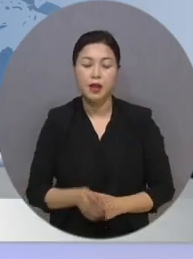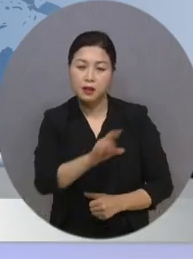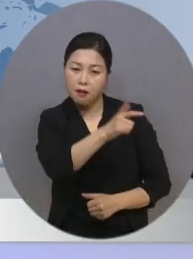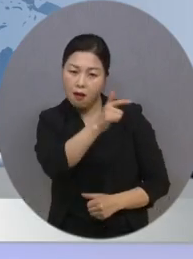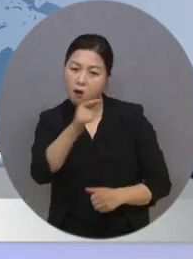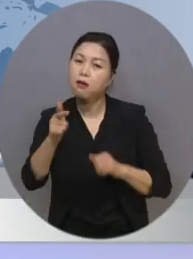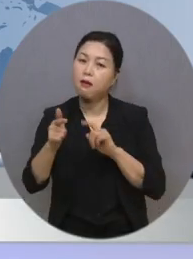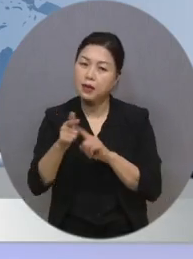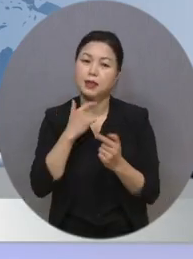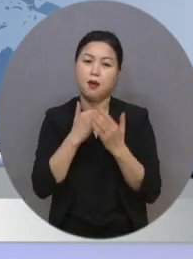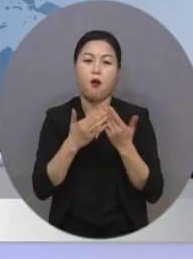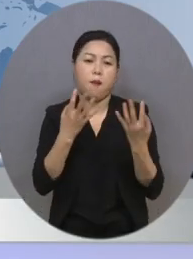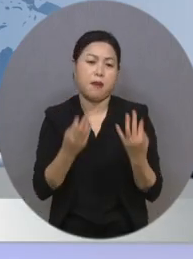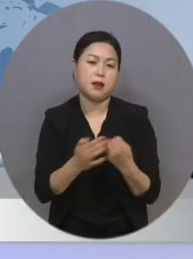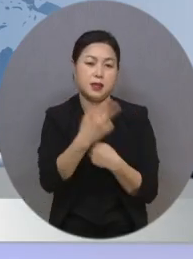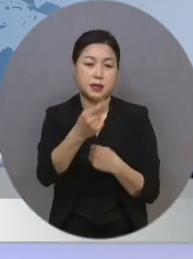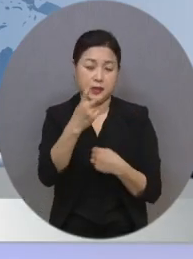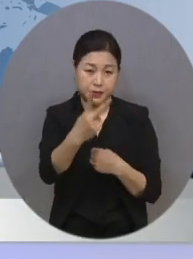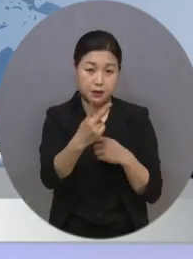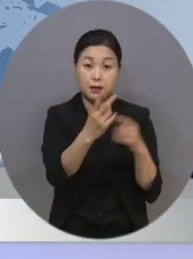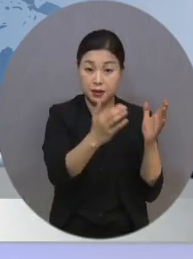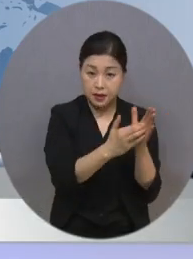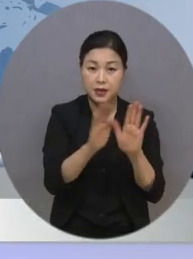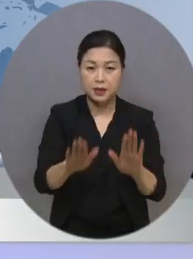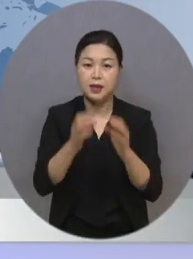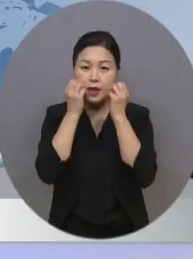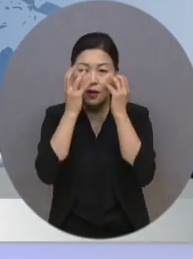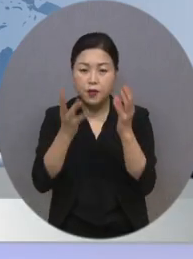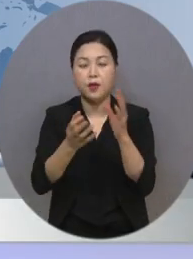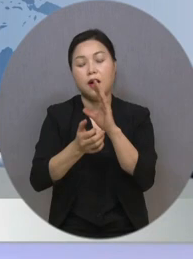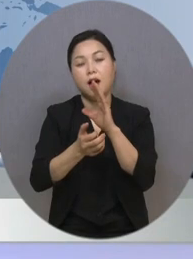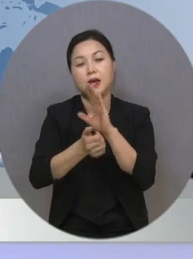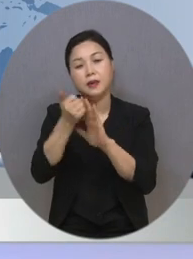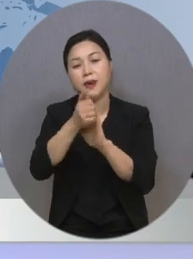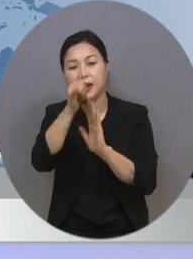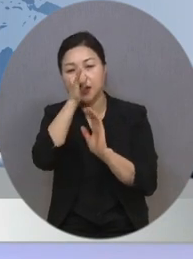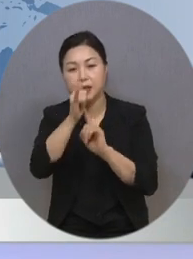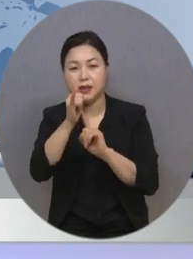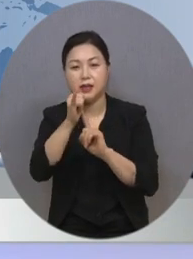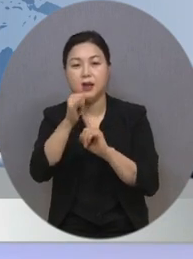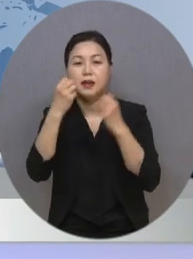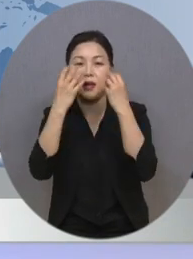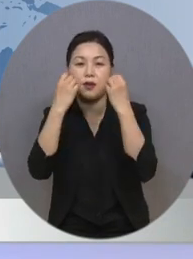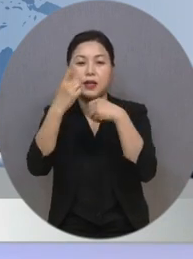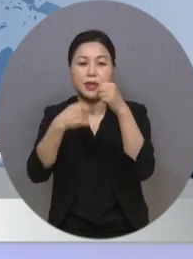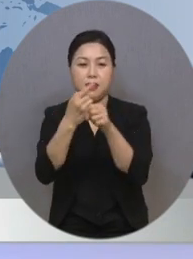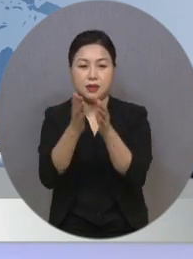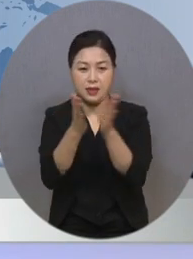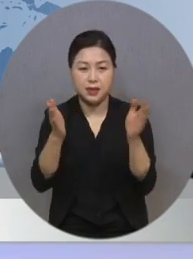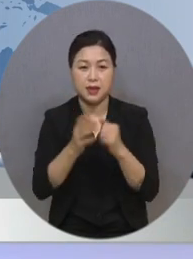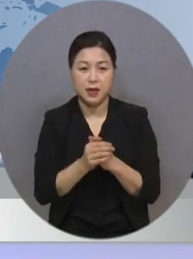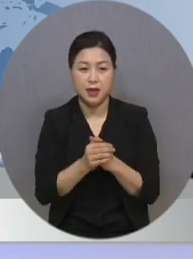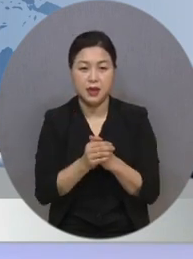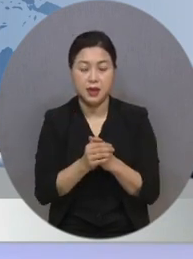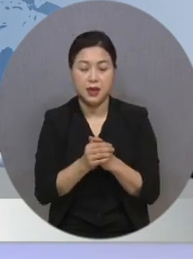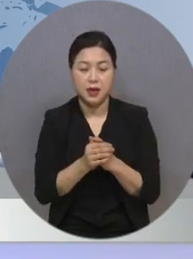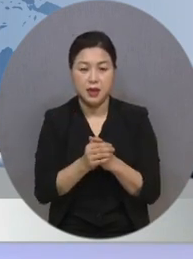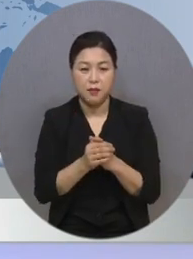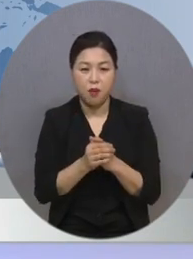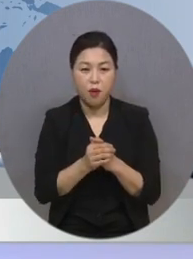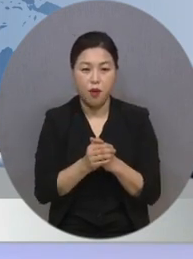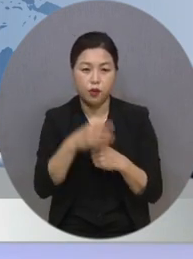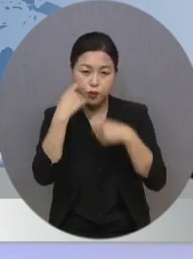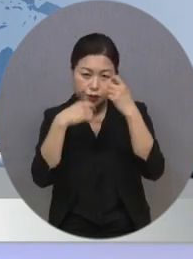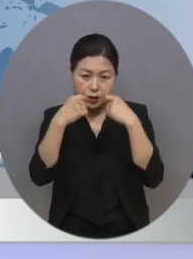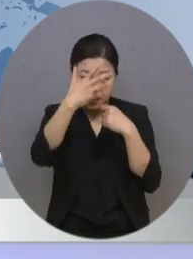다사다난했던 2022년이 마무리되고 새롭고 희망찬 새해가 시작됩니다. 한 해를 돌아보면 눈물의 삭발과